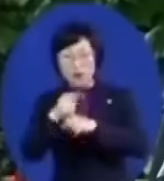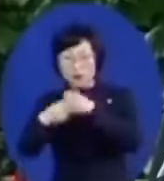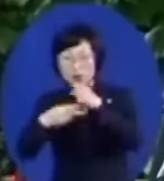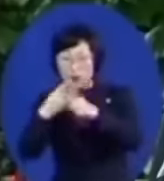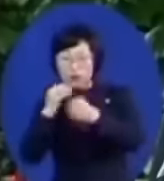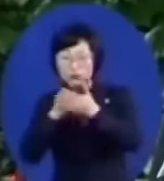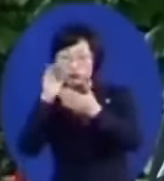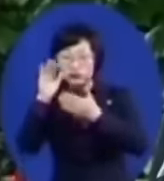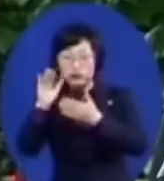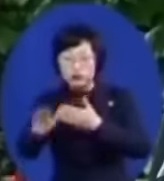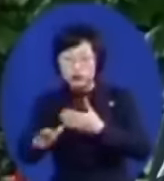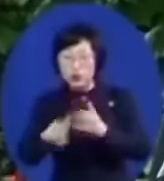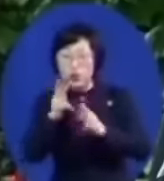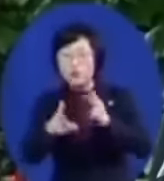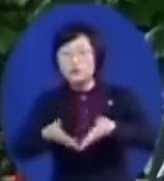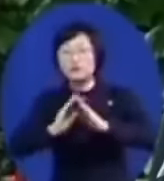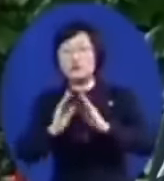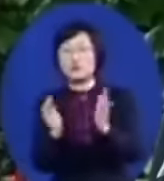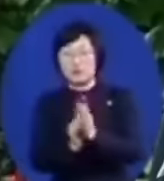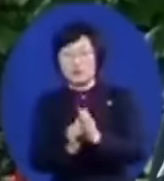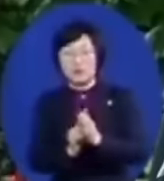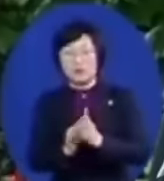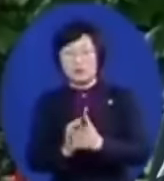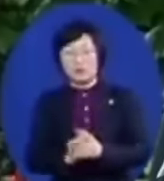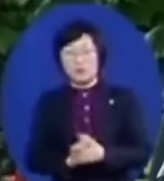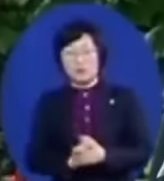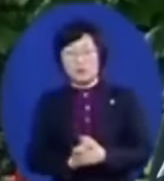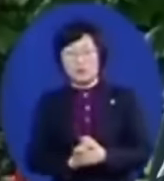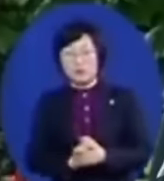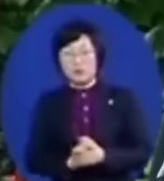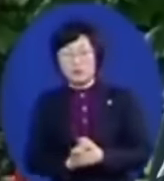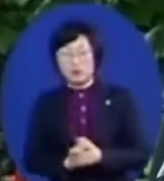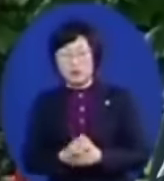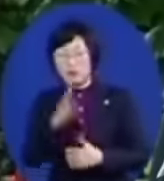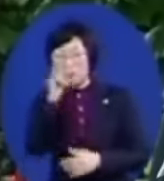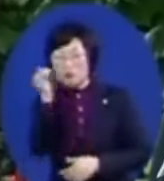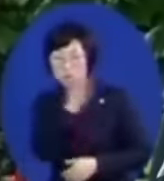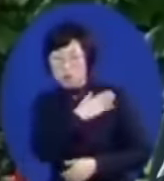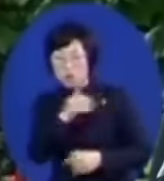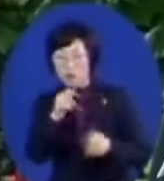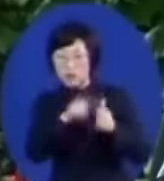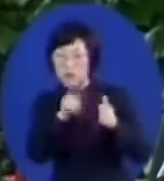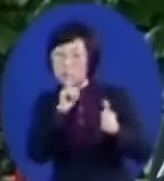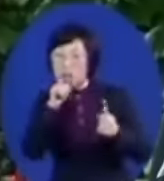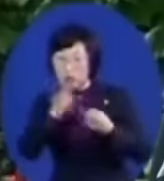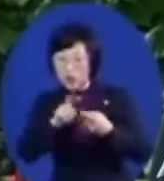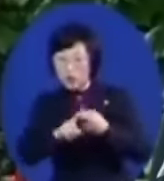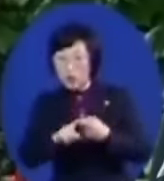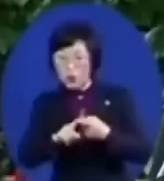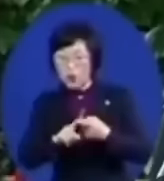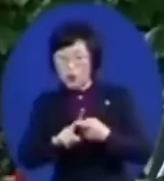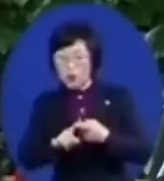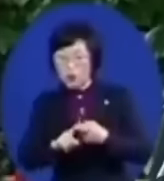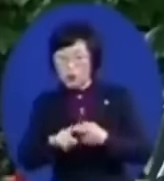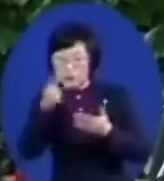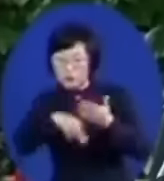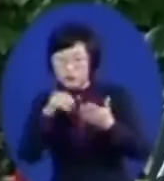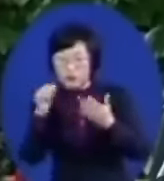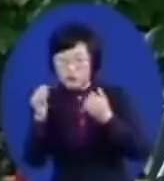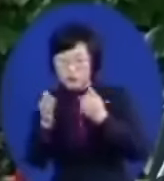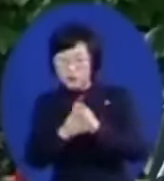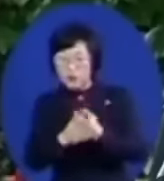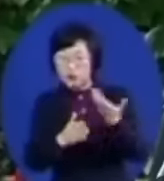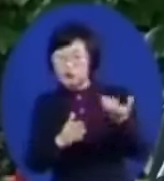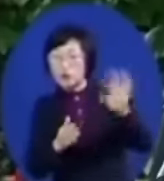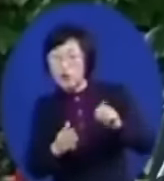회사를 설립했어요. 그는 백만장자의 말대로 수십억 달러를 판매하는 부자가 되었고 자신이